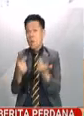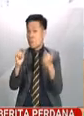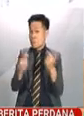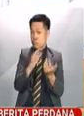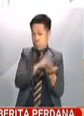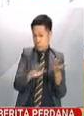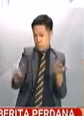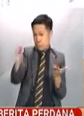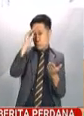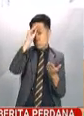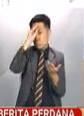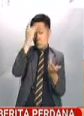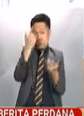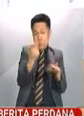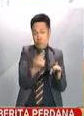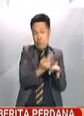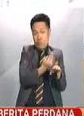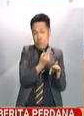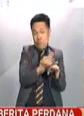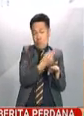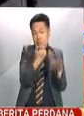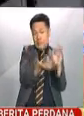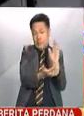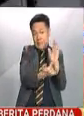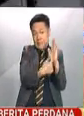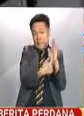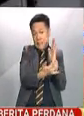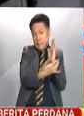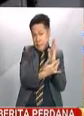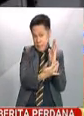bagaimana kita boleh menggunakan teknologi untuk kebaikan kita.